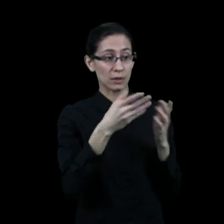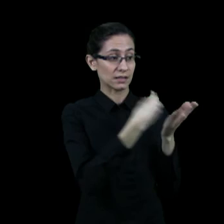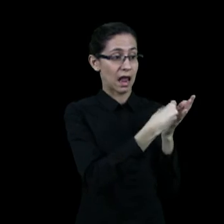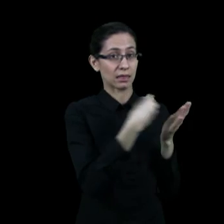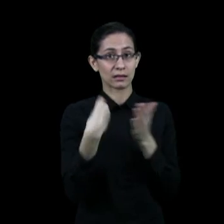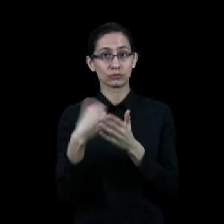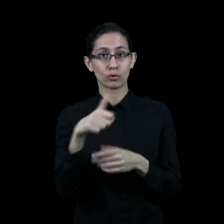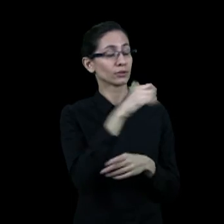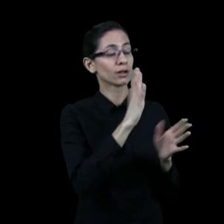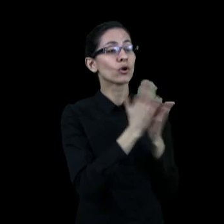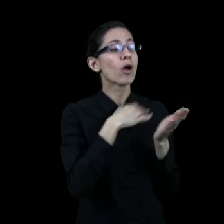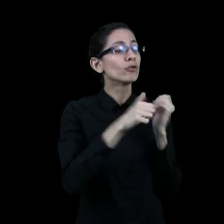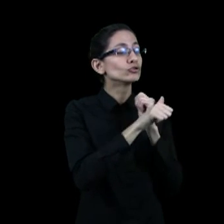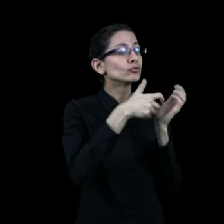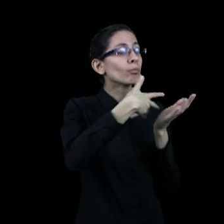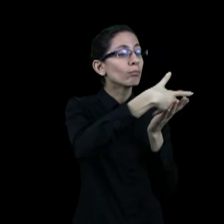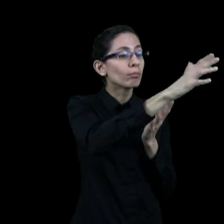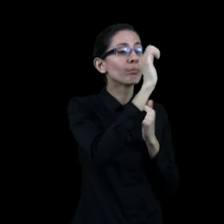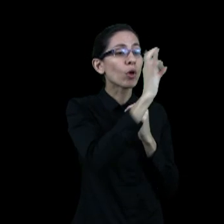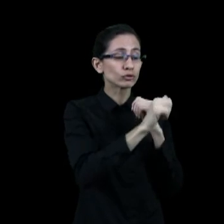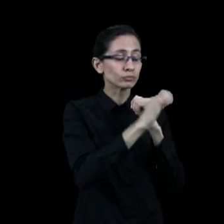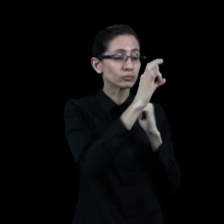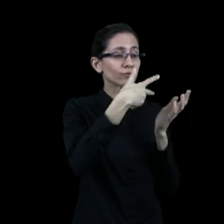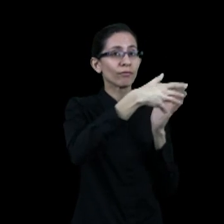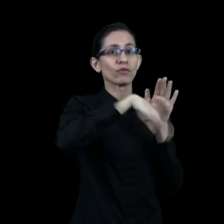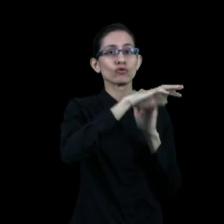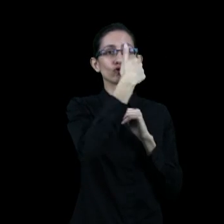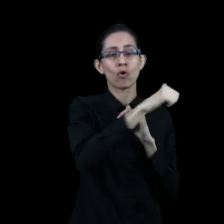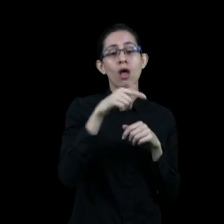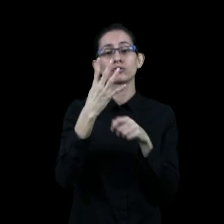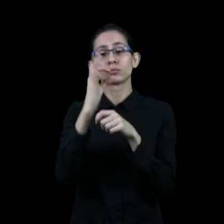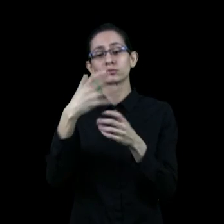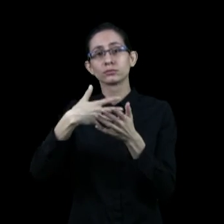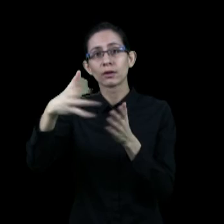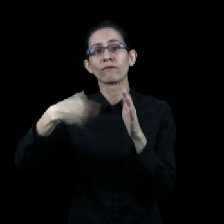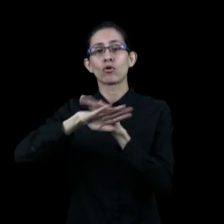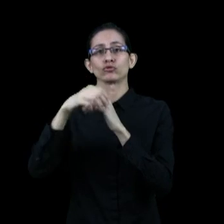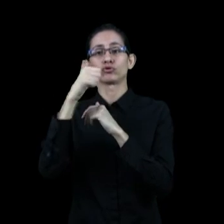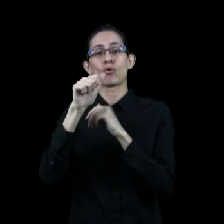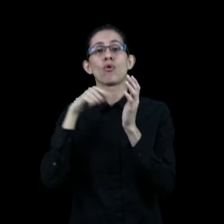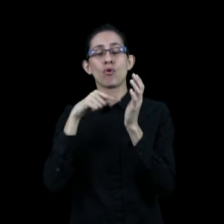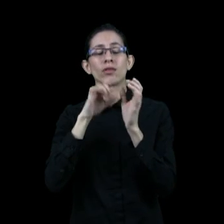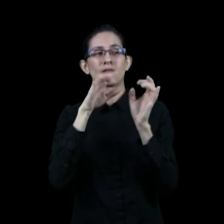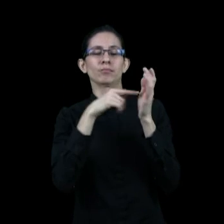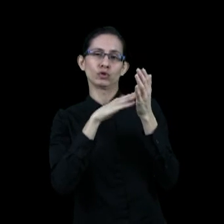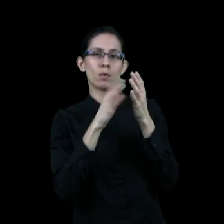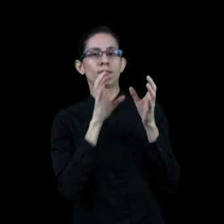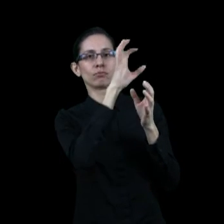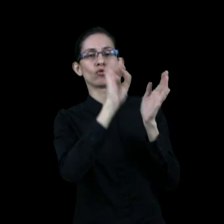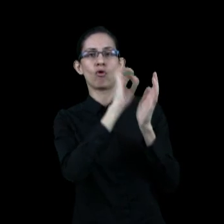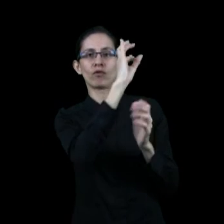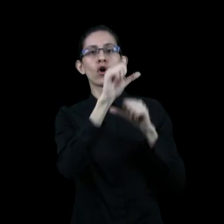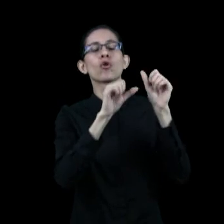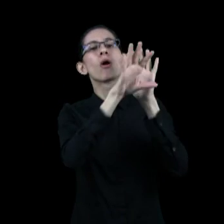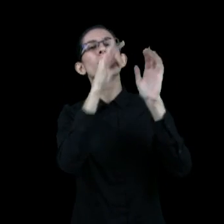dla którego będziemy obliczać inflację, w odniesieniu do roku bazowego. Powiedzmy, że w bieżącym roku, nawet w następnym, po